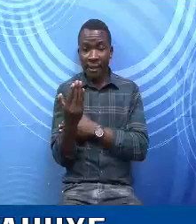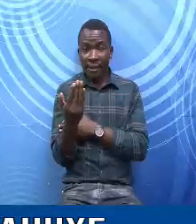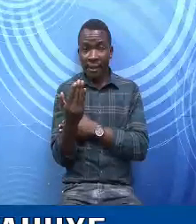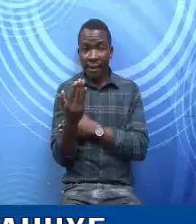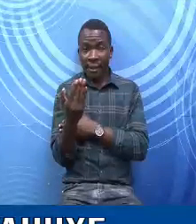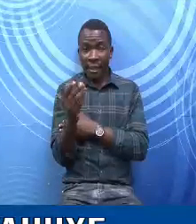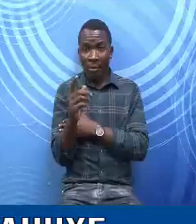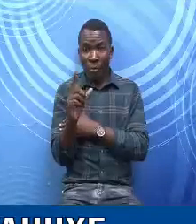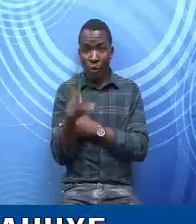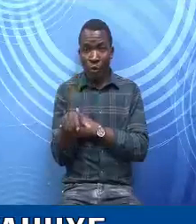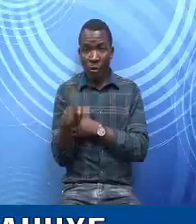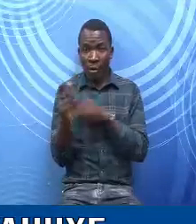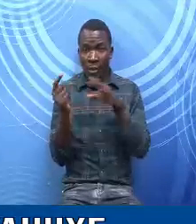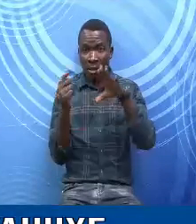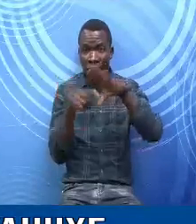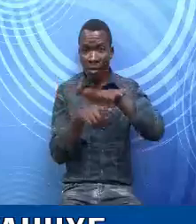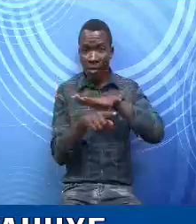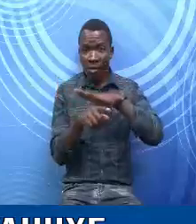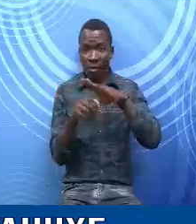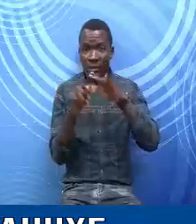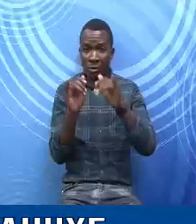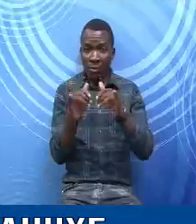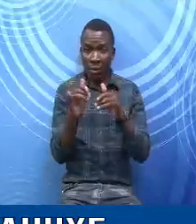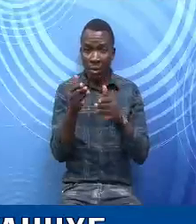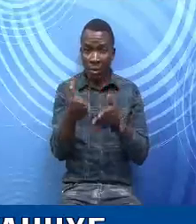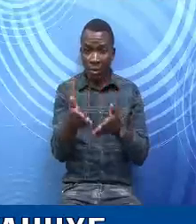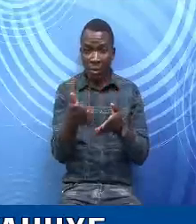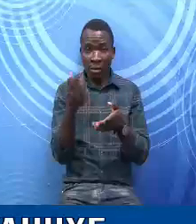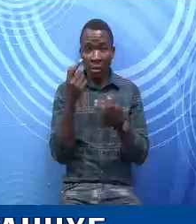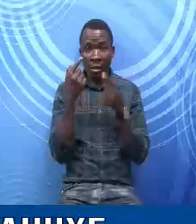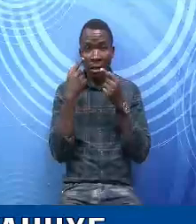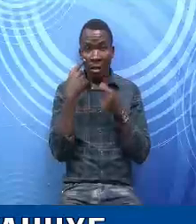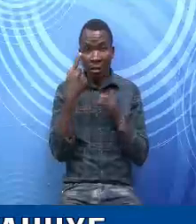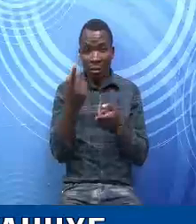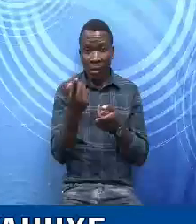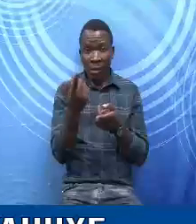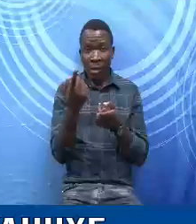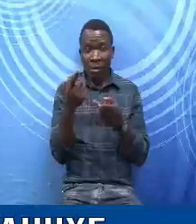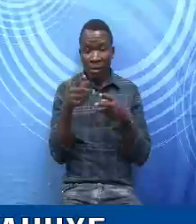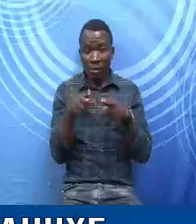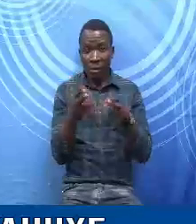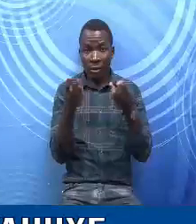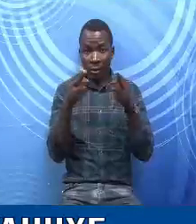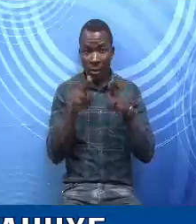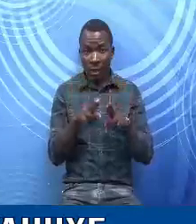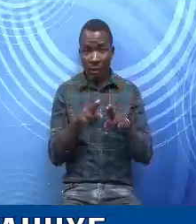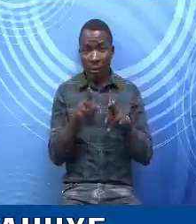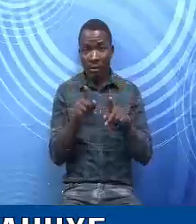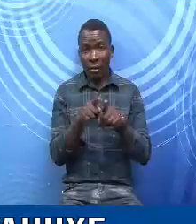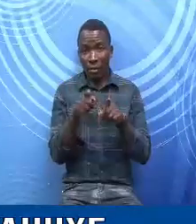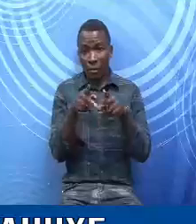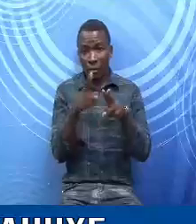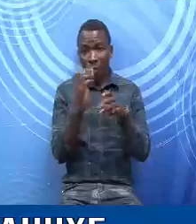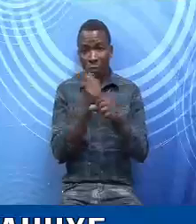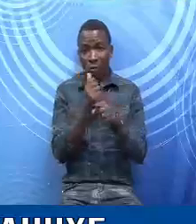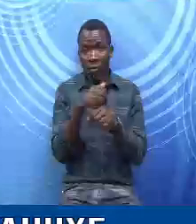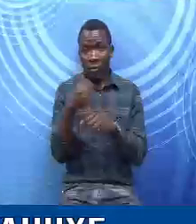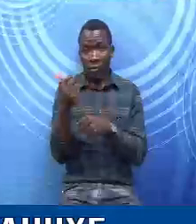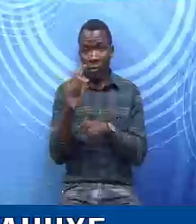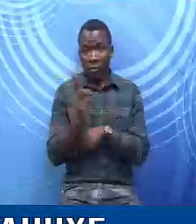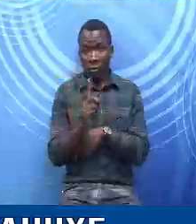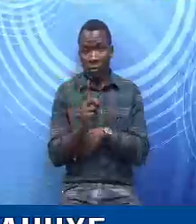yinjiyemo, tubera aho ngaho tureba ngo kubigenze niko bibaye nta kindi.